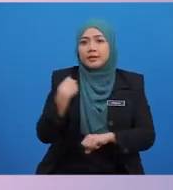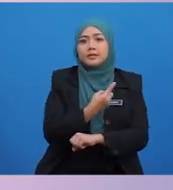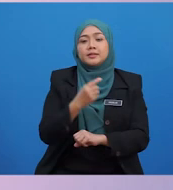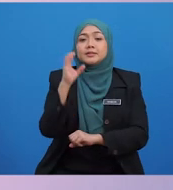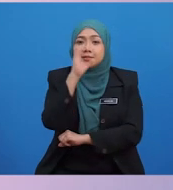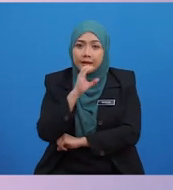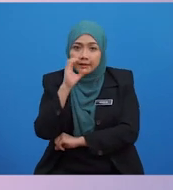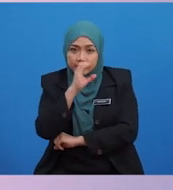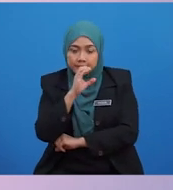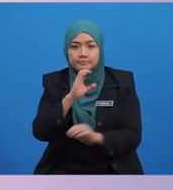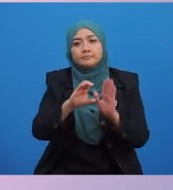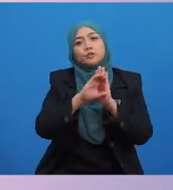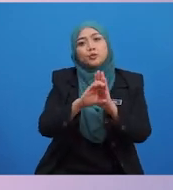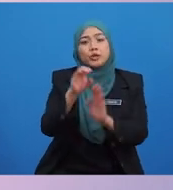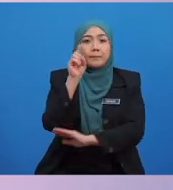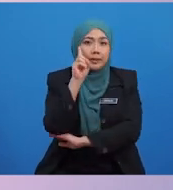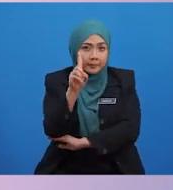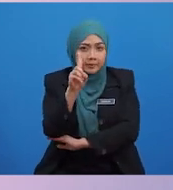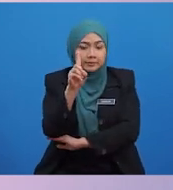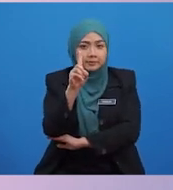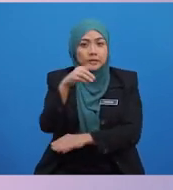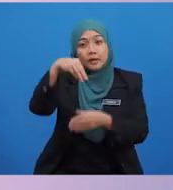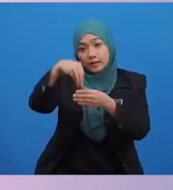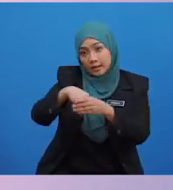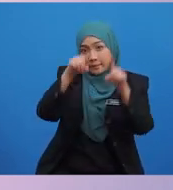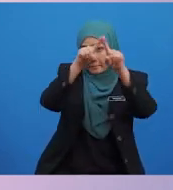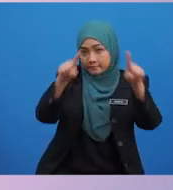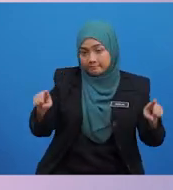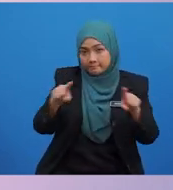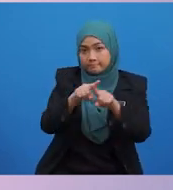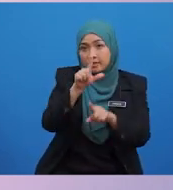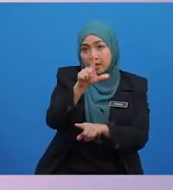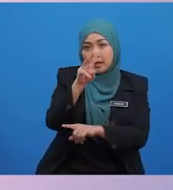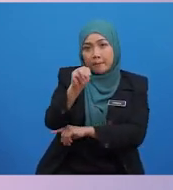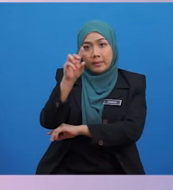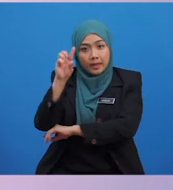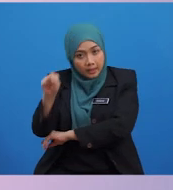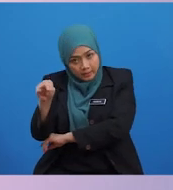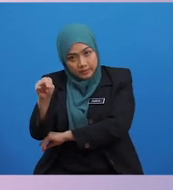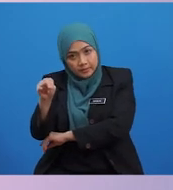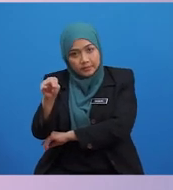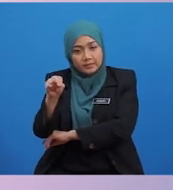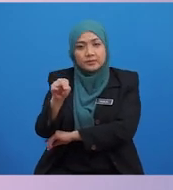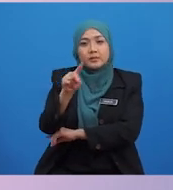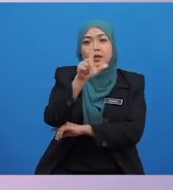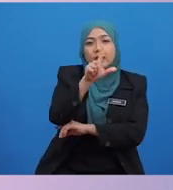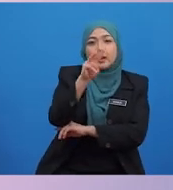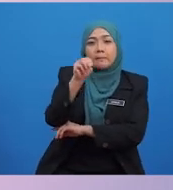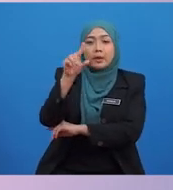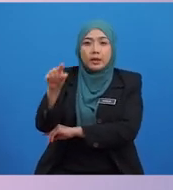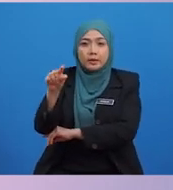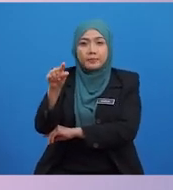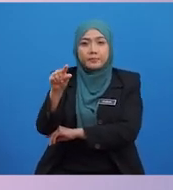dalam segitiga elemen diberi LM = 40-an 24 cm